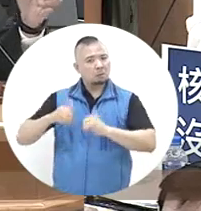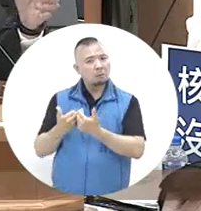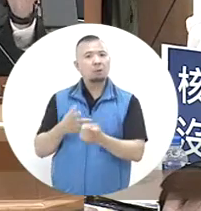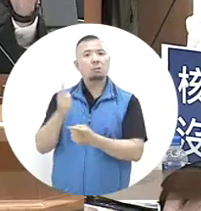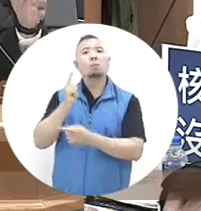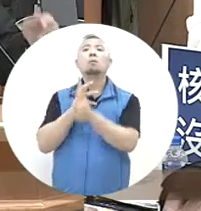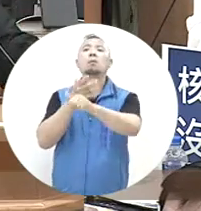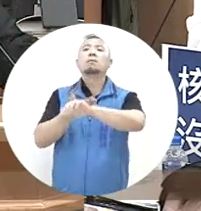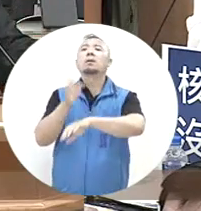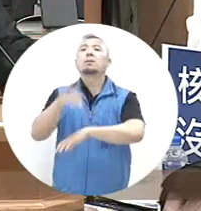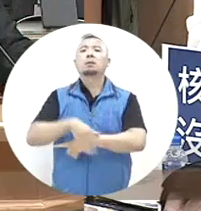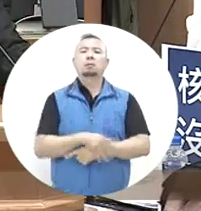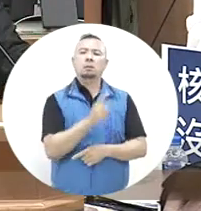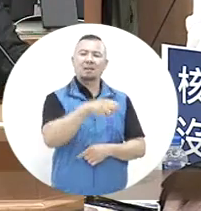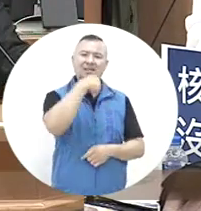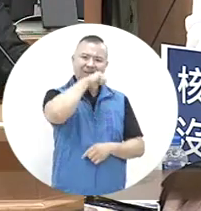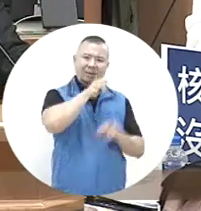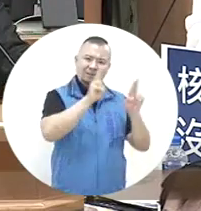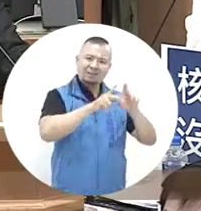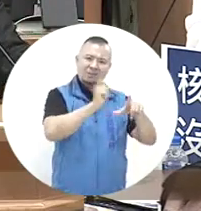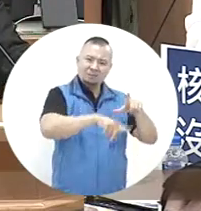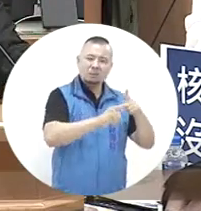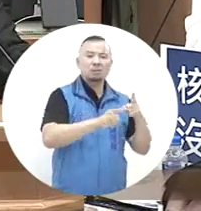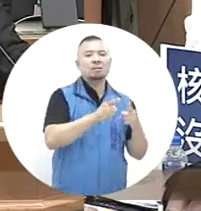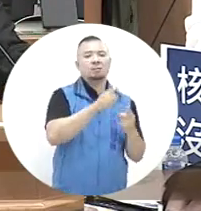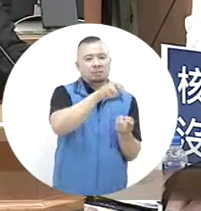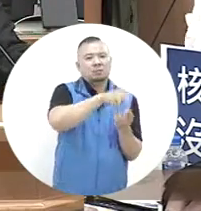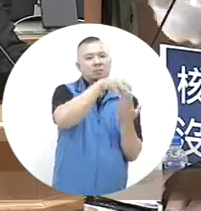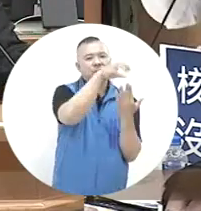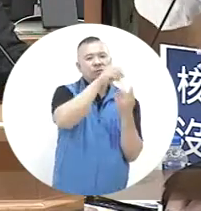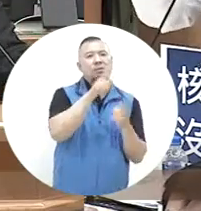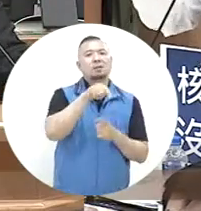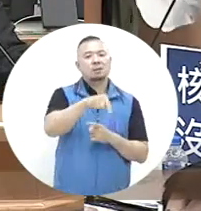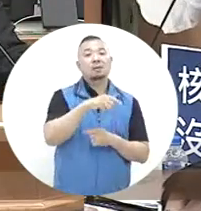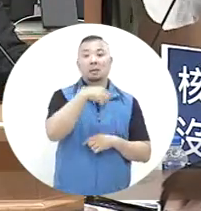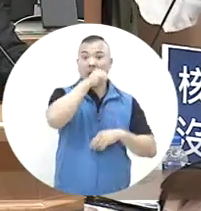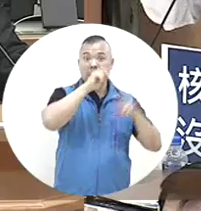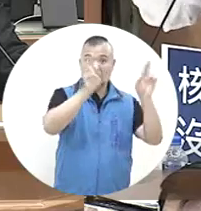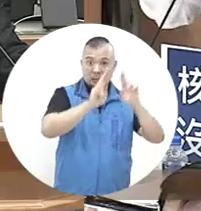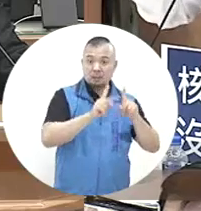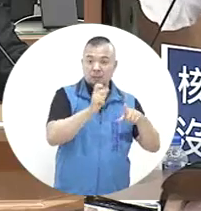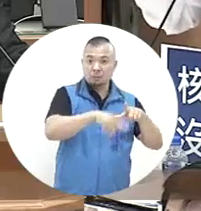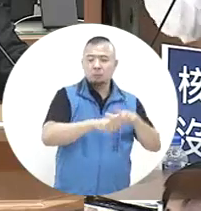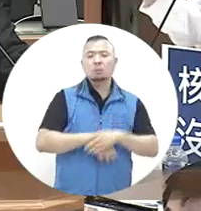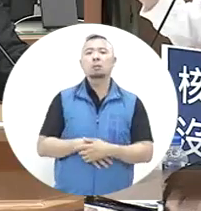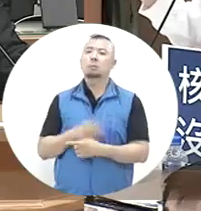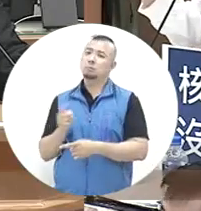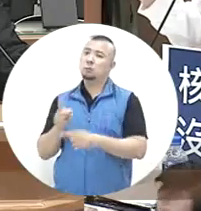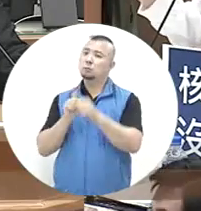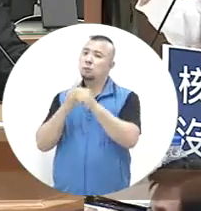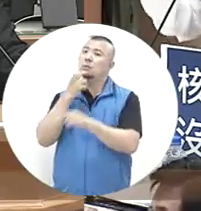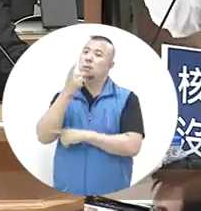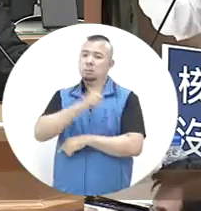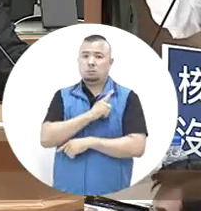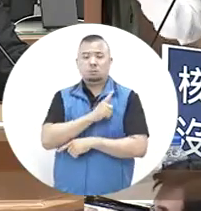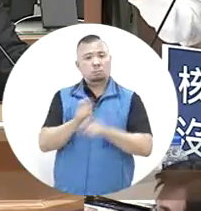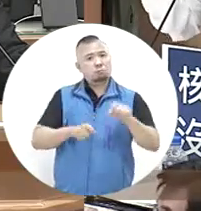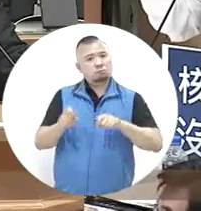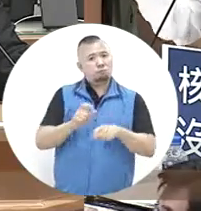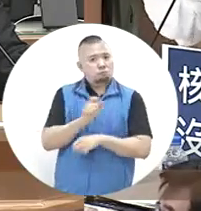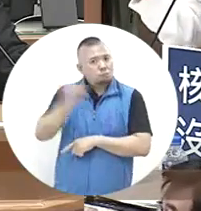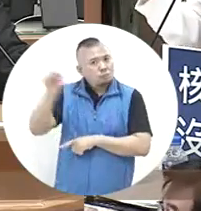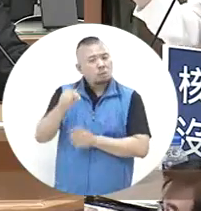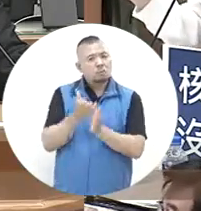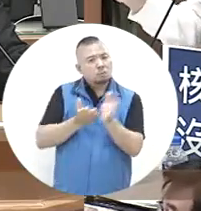电目前有在选址了。 台电对那个核废料的处理哦，它有一个。 所以你没有比中央更好的政策之前，我要请市长